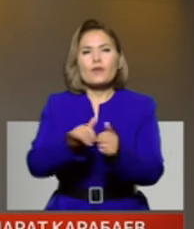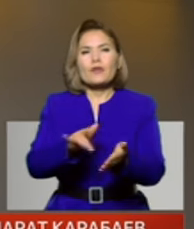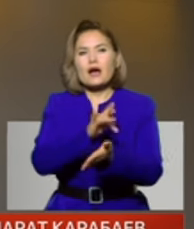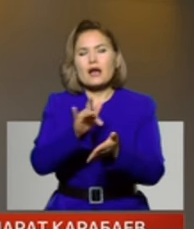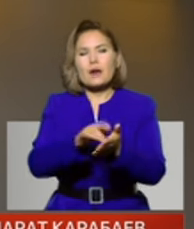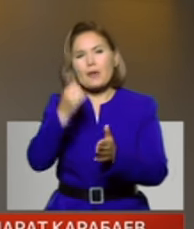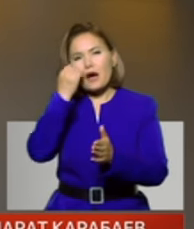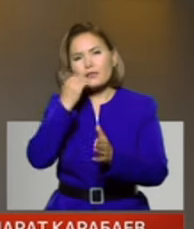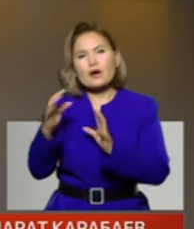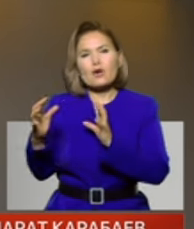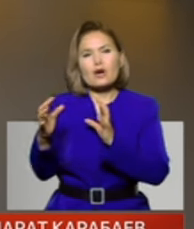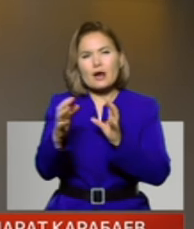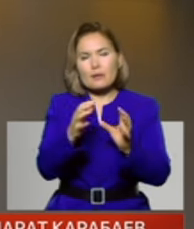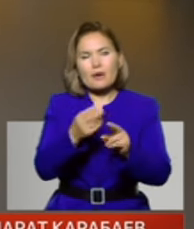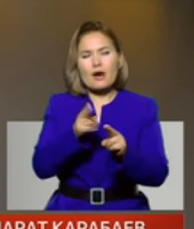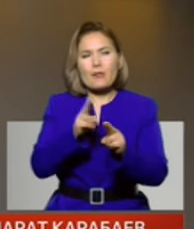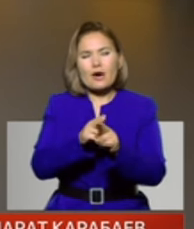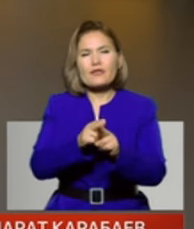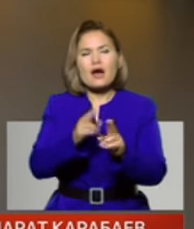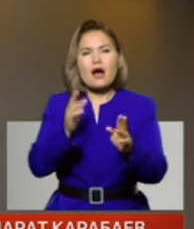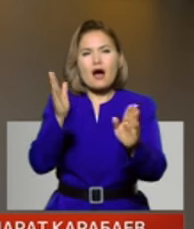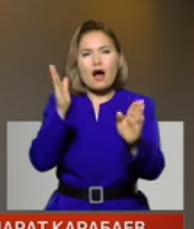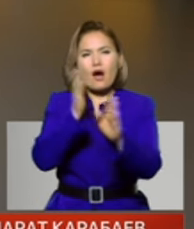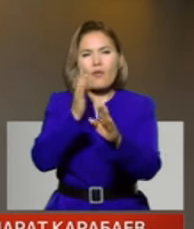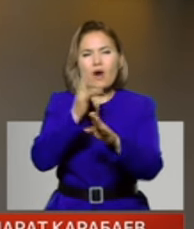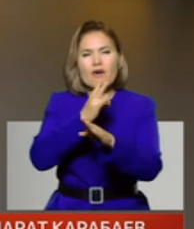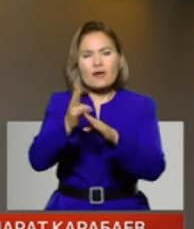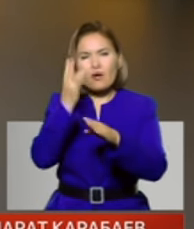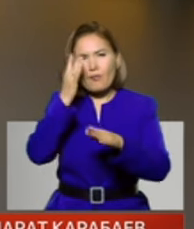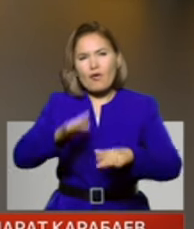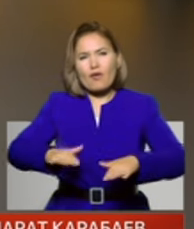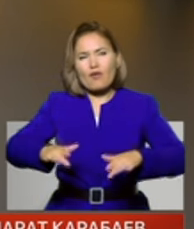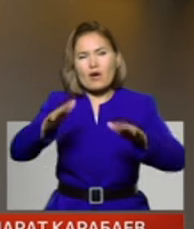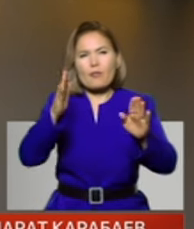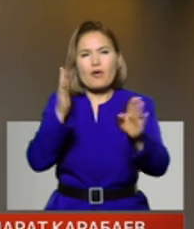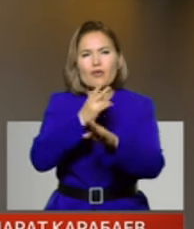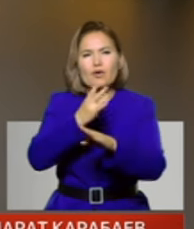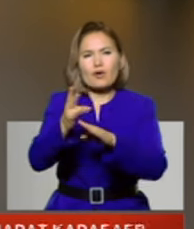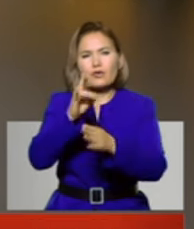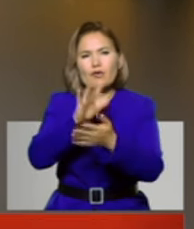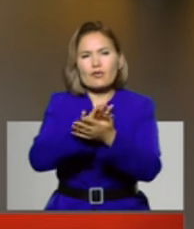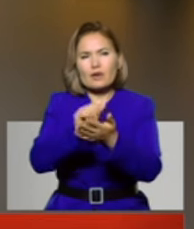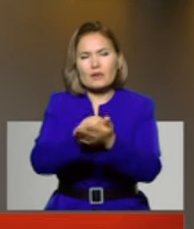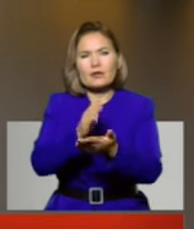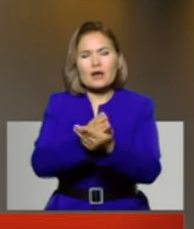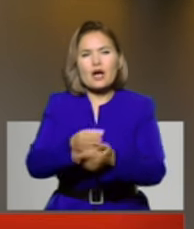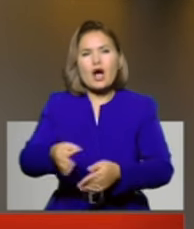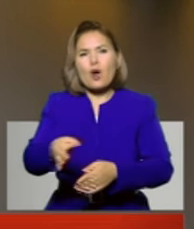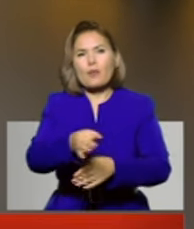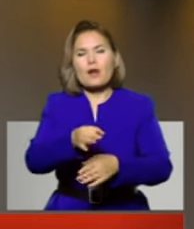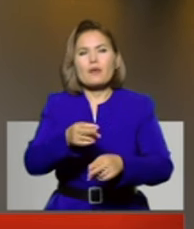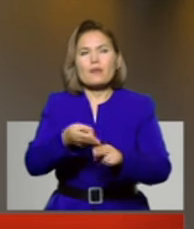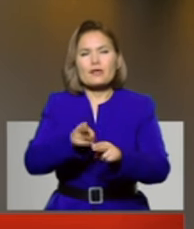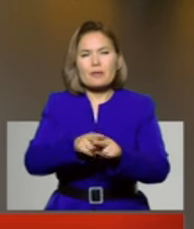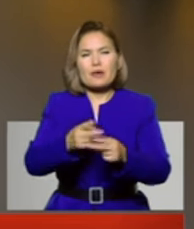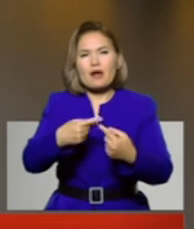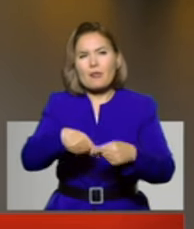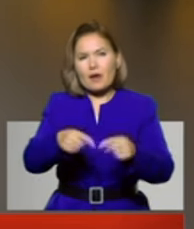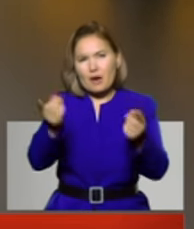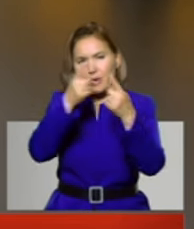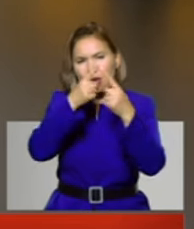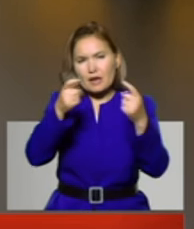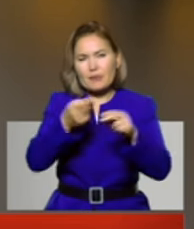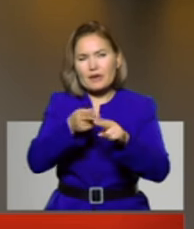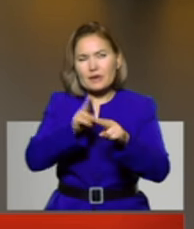Өскемен қаласының ескірген қоғамдық көліктері ауаны ластап, қоршаған ортаға кері әсерін тигізіп жатыр. Облыстық экология